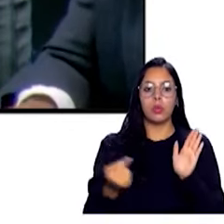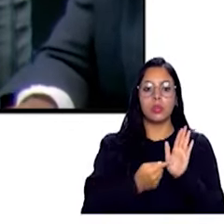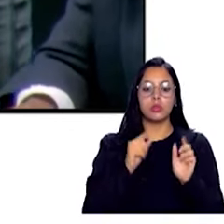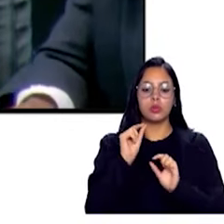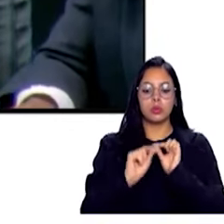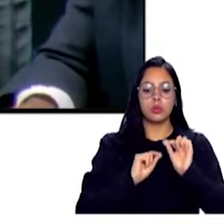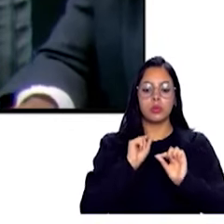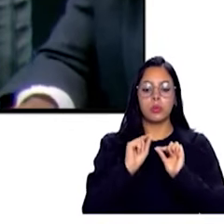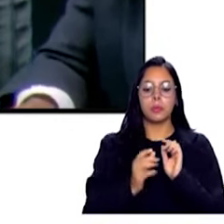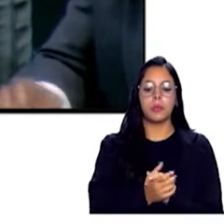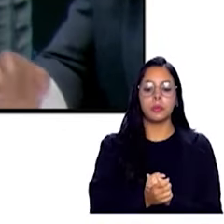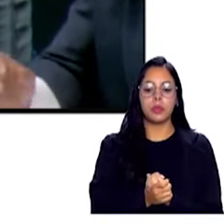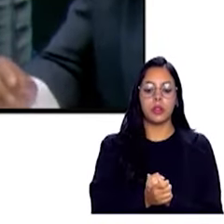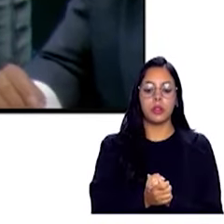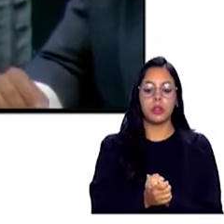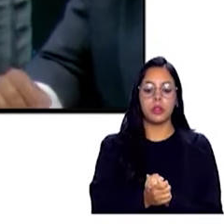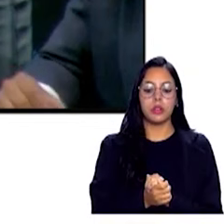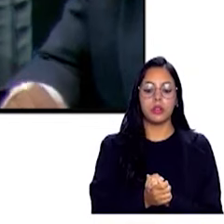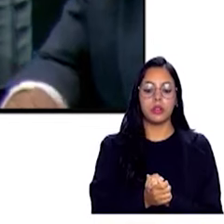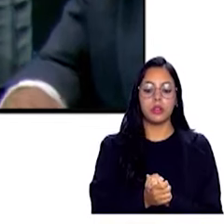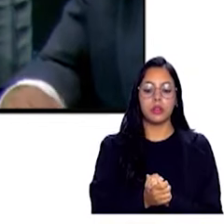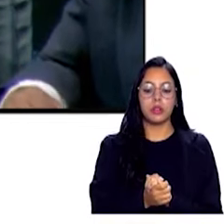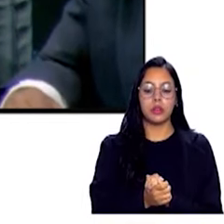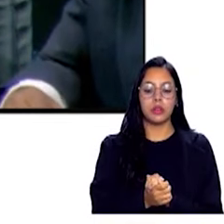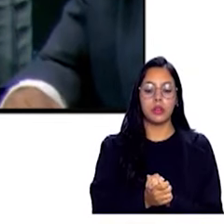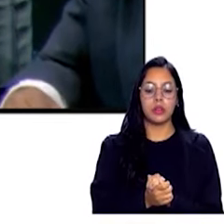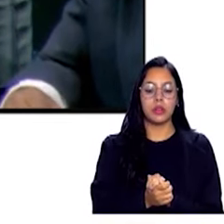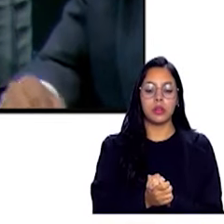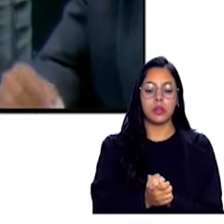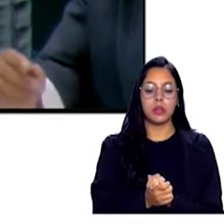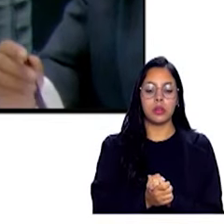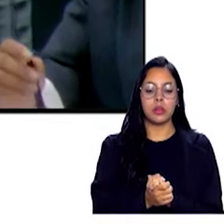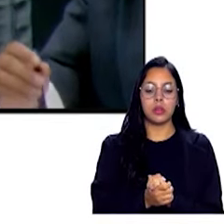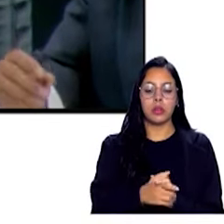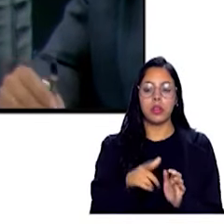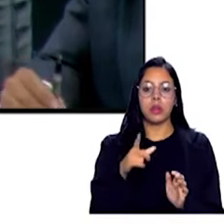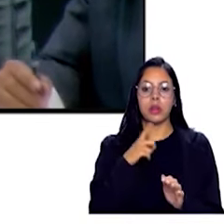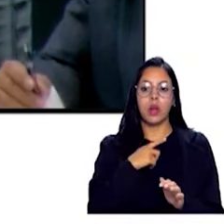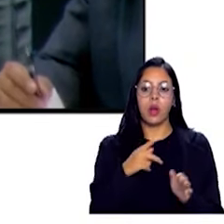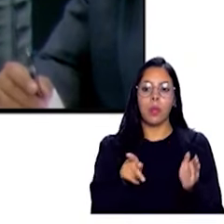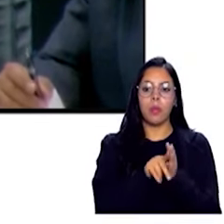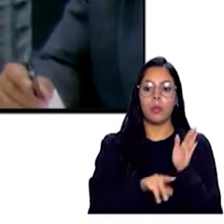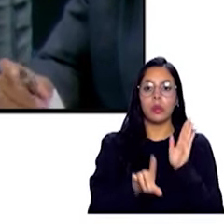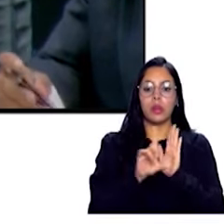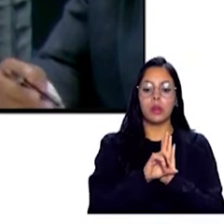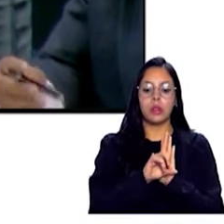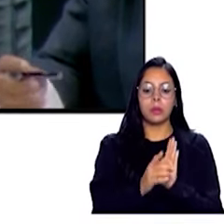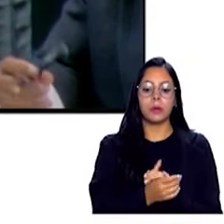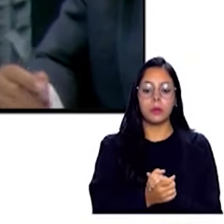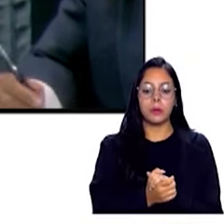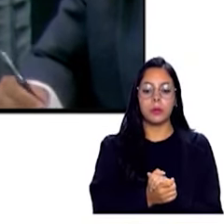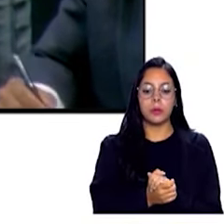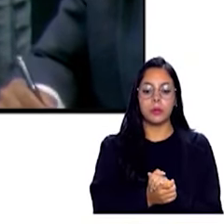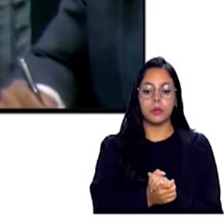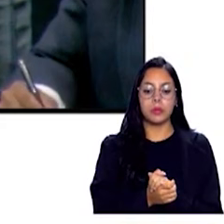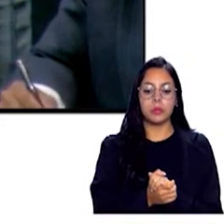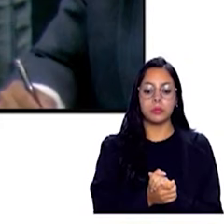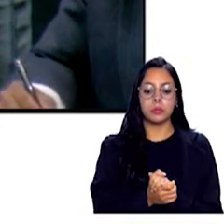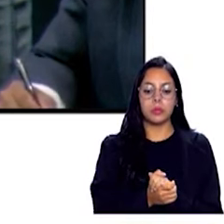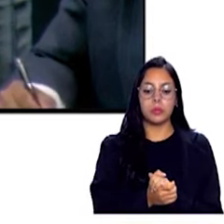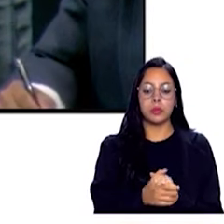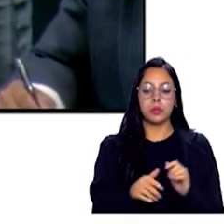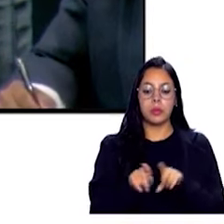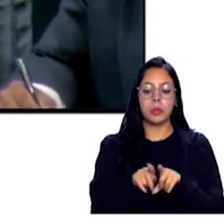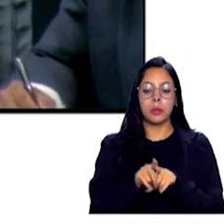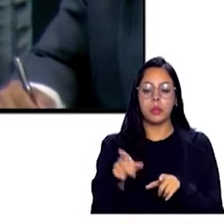contrôle de l'égalité l'égalité en un Seul mot qui consiste Pour la cour de cassation à se